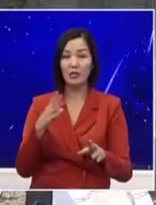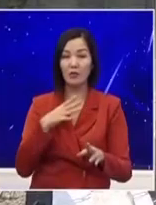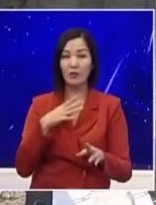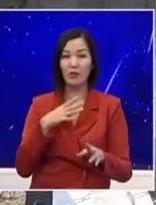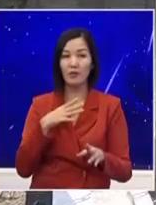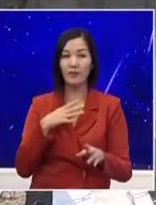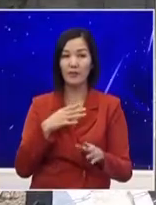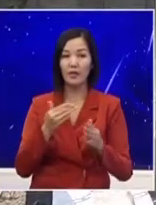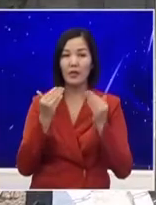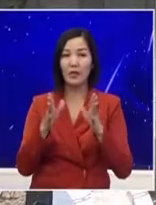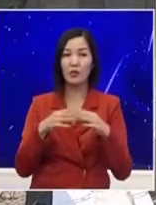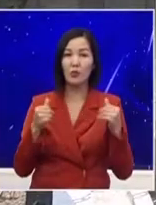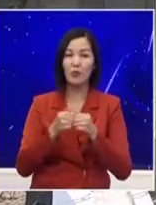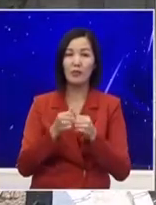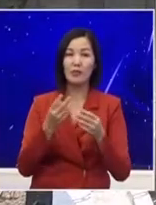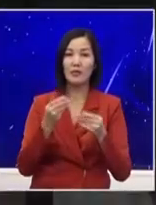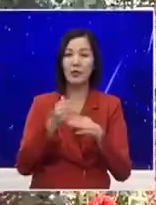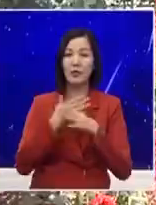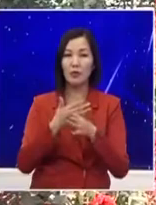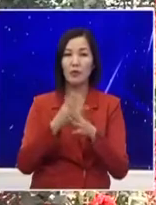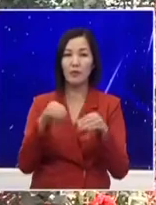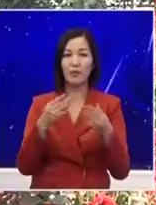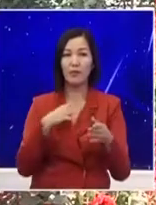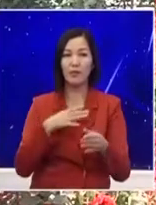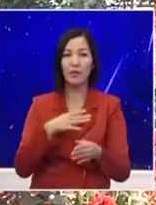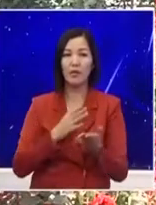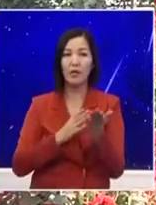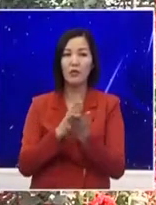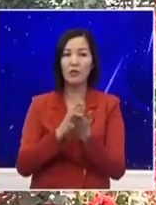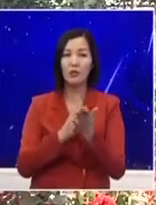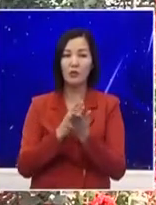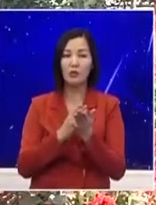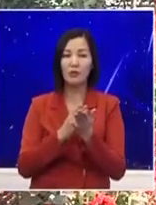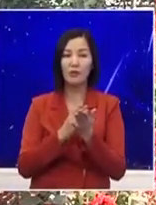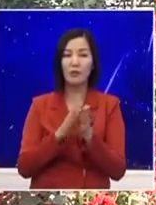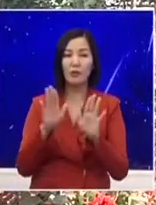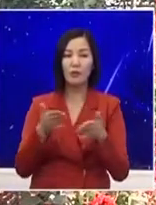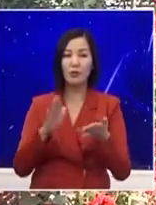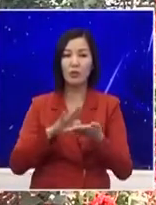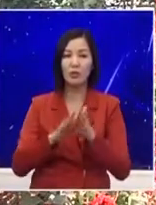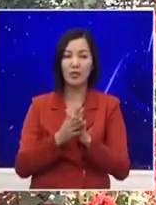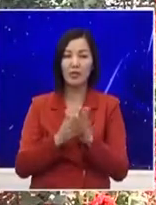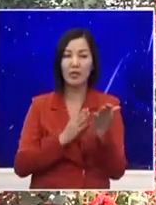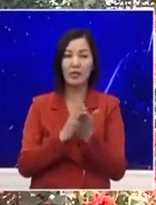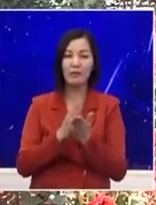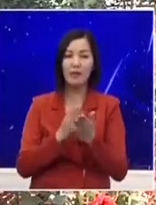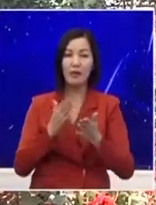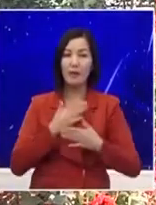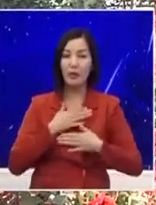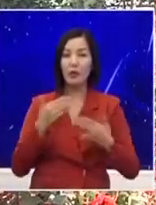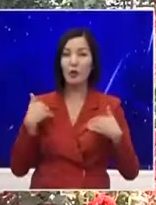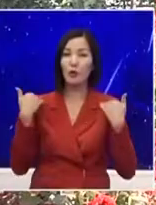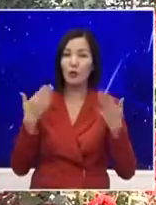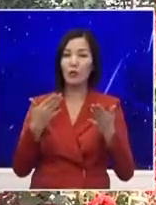Барып көмек көрсетіп келдік. Служба МЧС, что приходит. Төтенше жағдай қызметкерлерінің келіп құттықтап